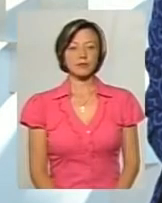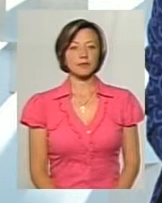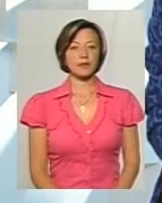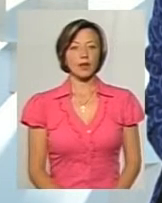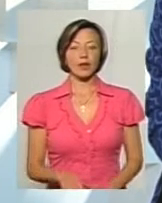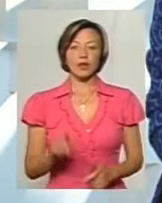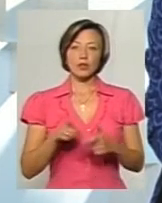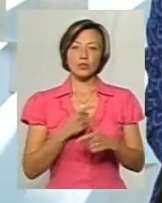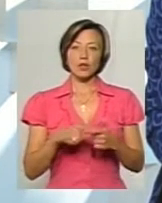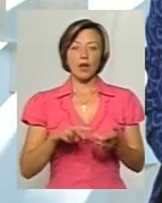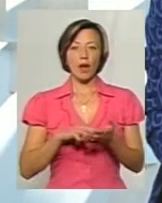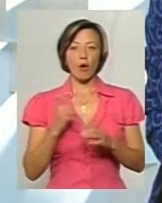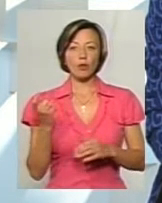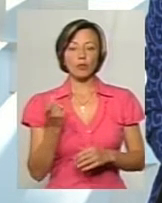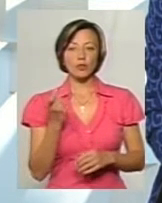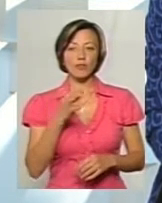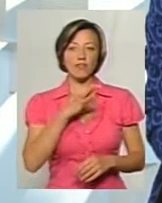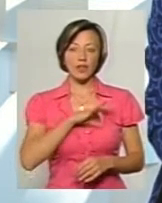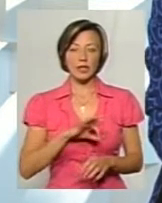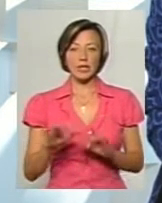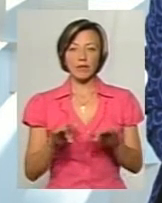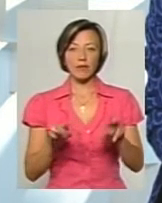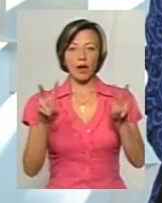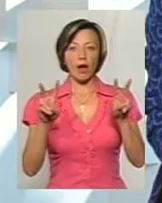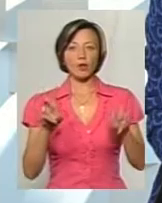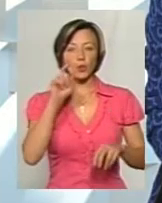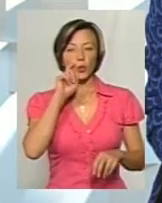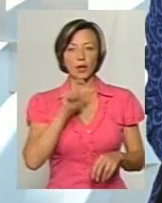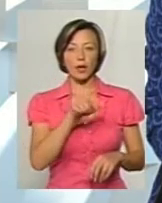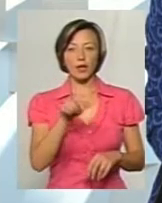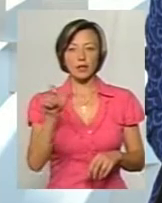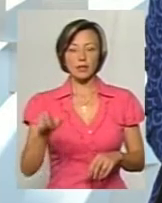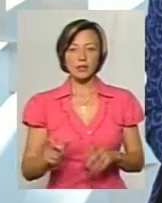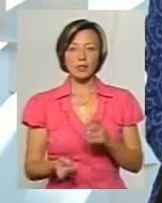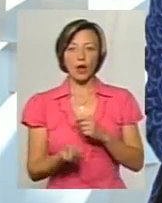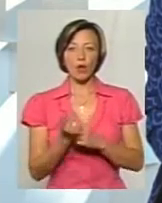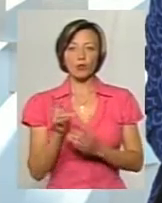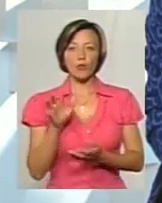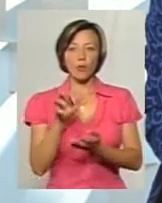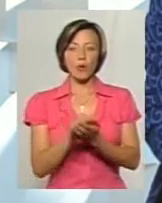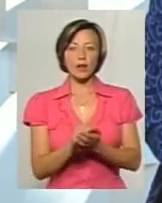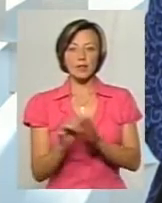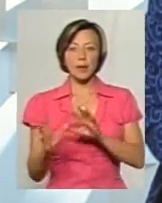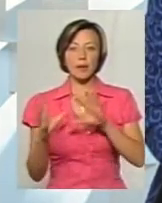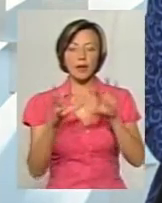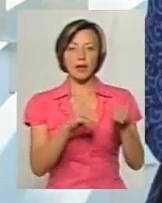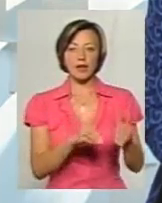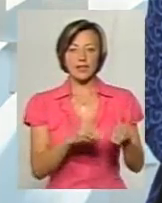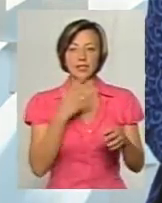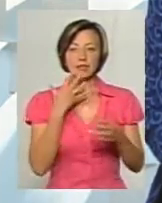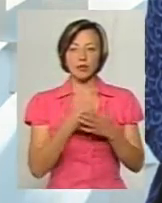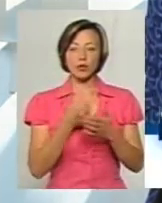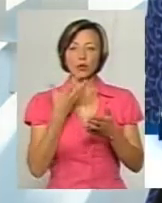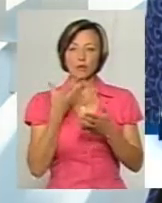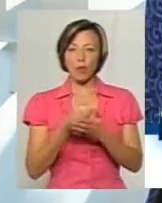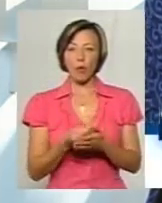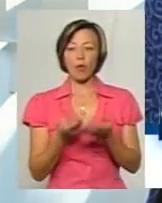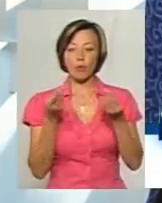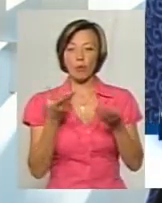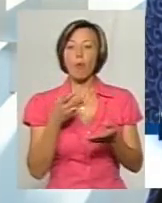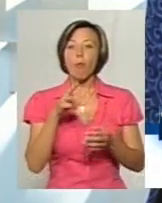Чи економічно вигідним та дієвим є гасло українців, зароджене в окупації та еміграції, свій до свого по своє в